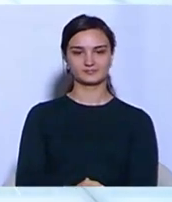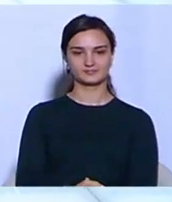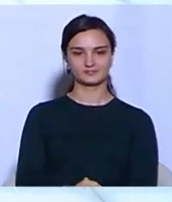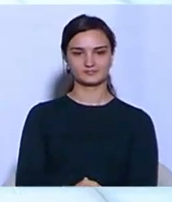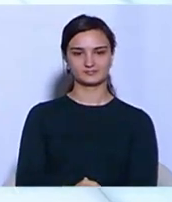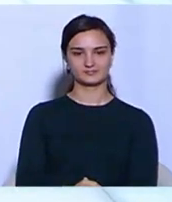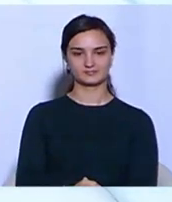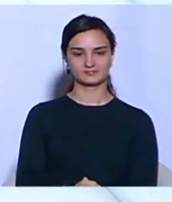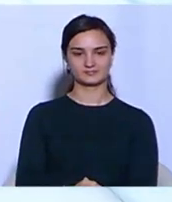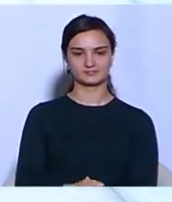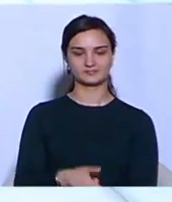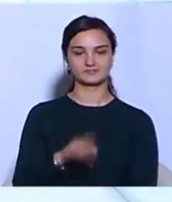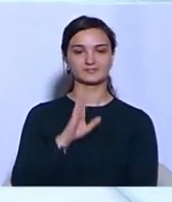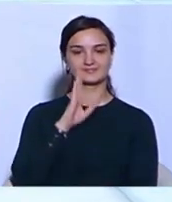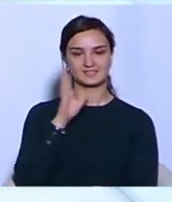დილამშვიდობისა.